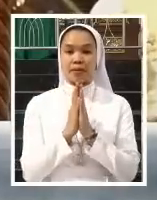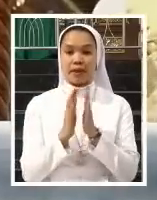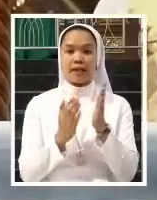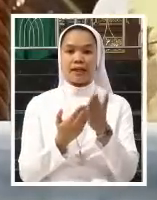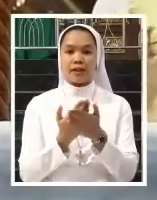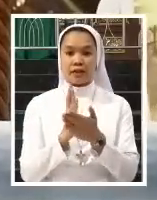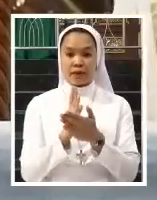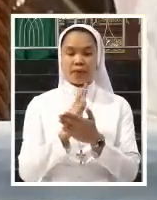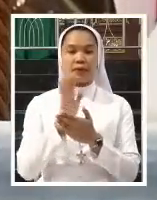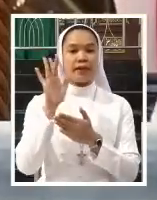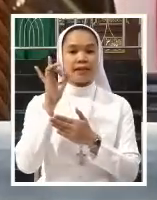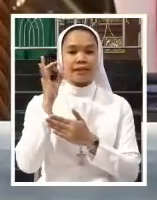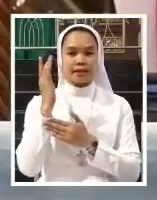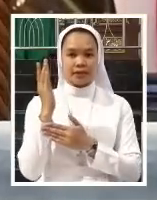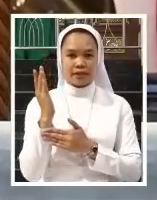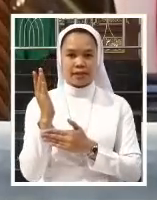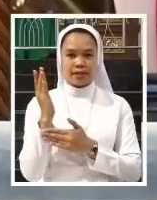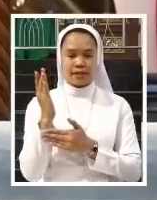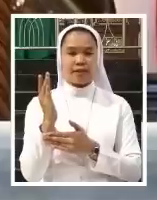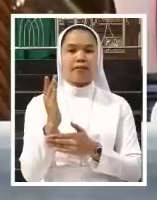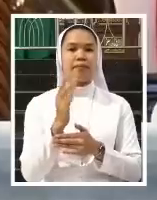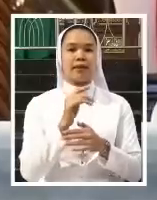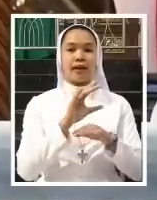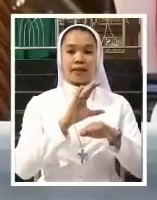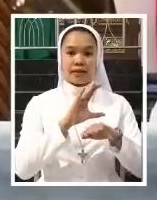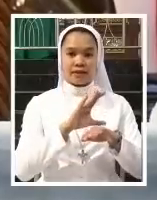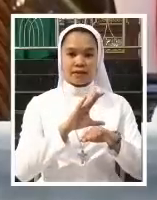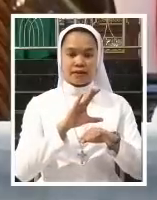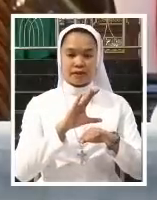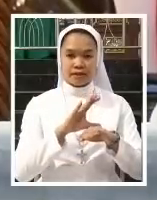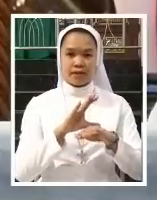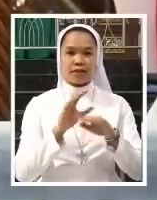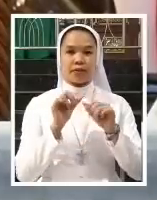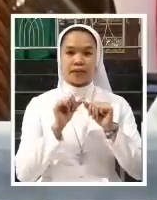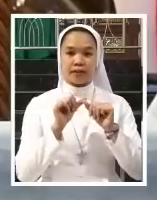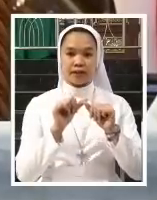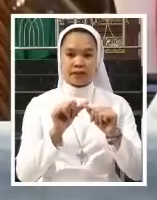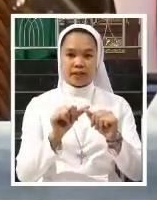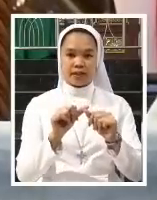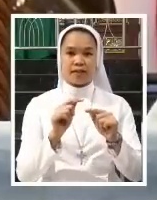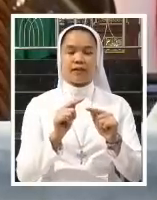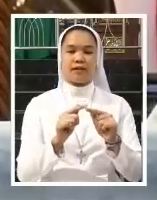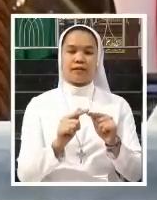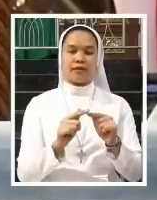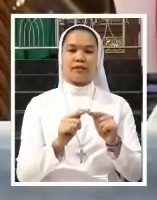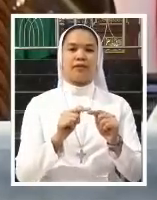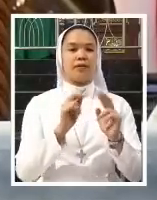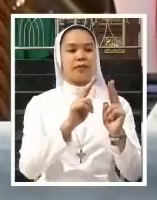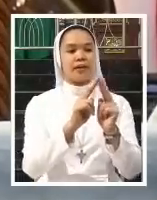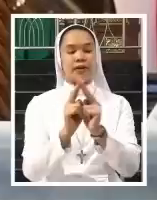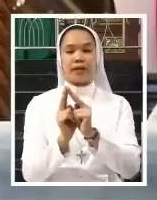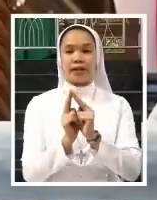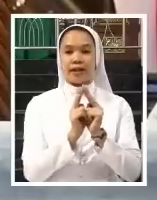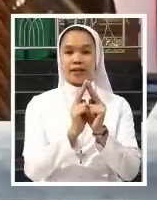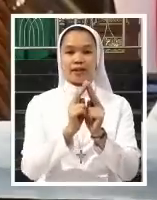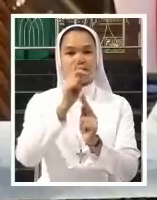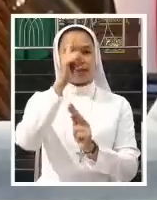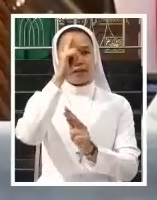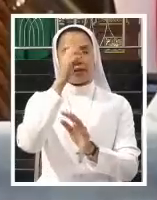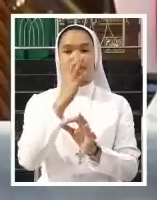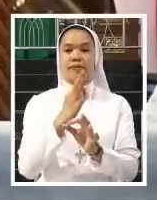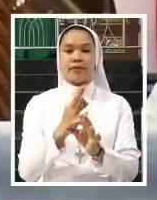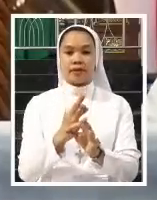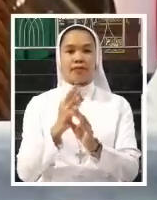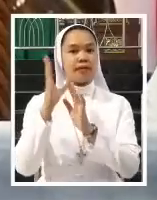kan balaog na ini, ang simbahan, pagdanay sa pagkaboronyog, sa pagtubod,